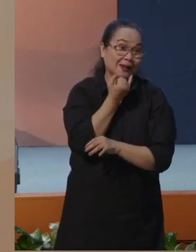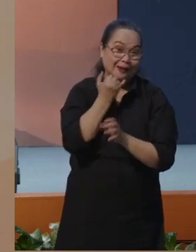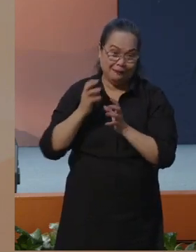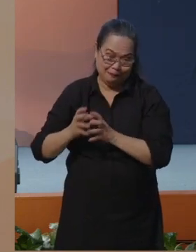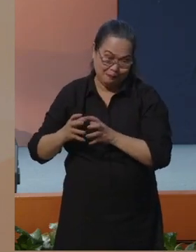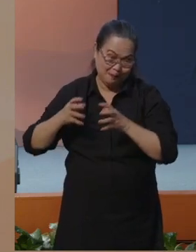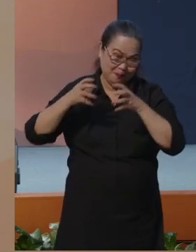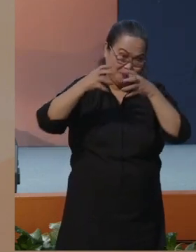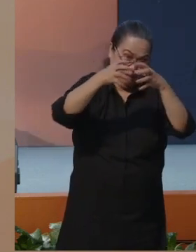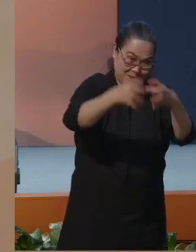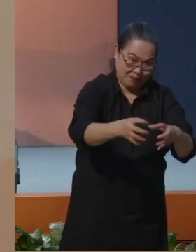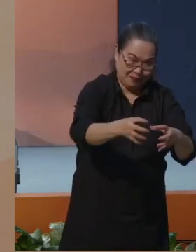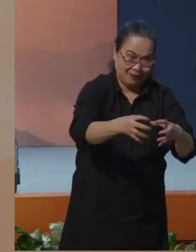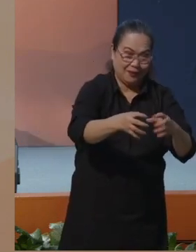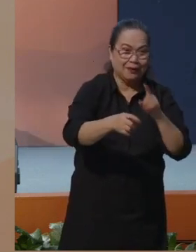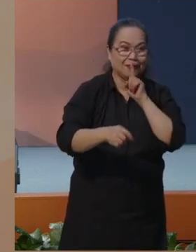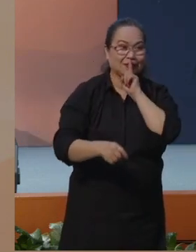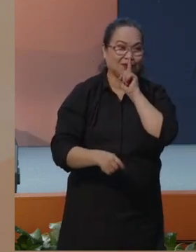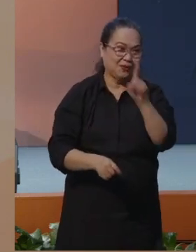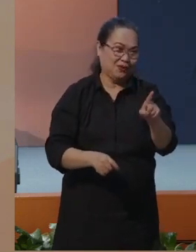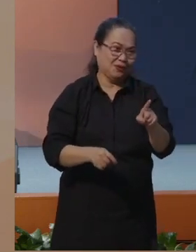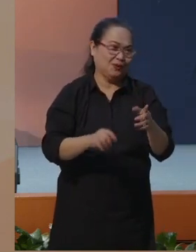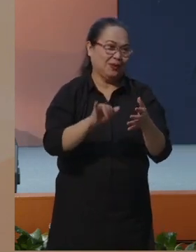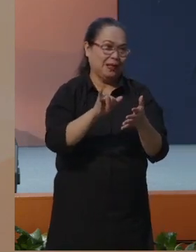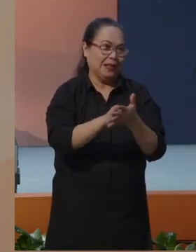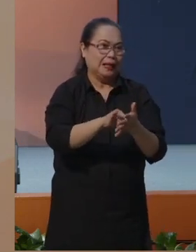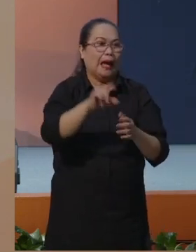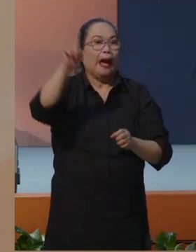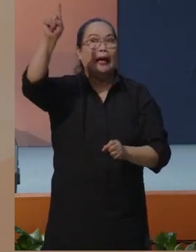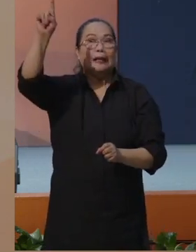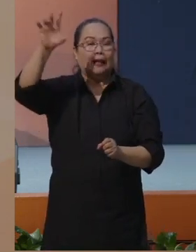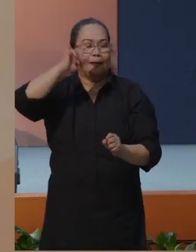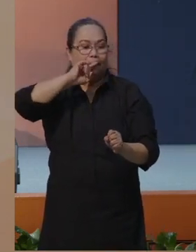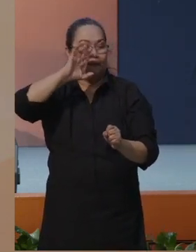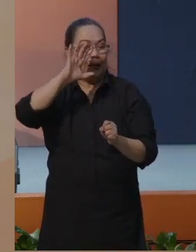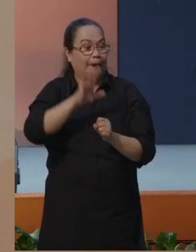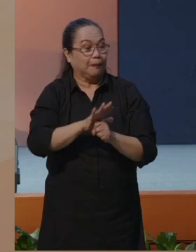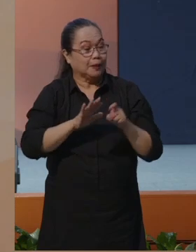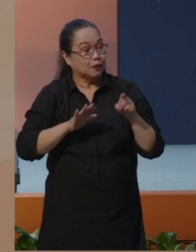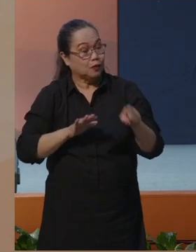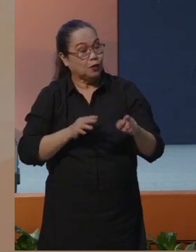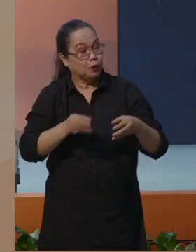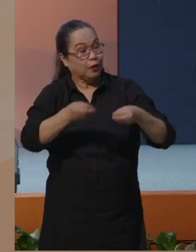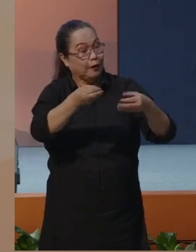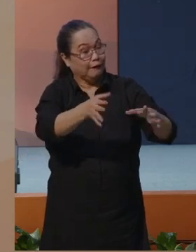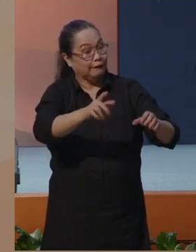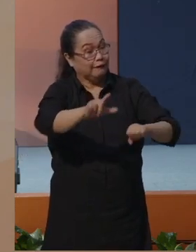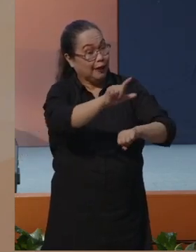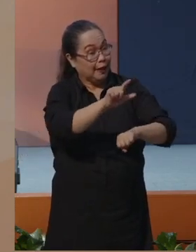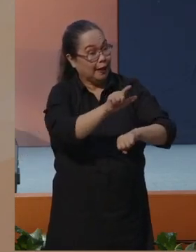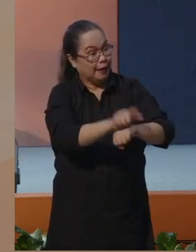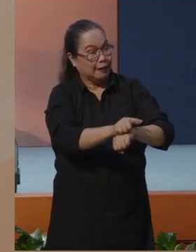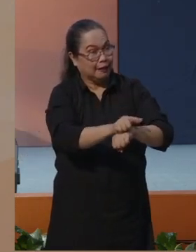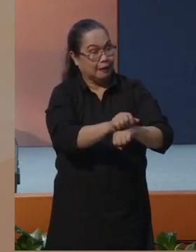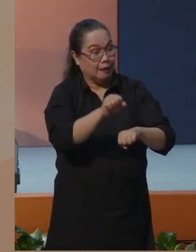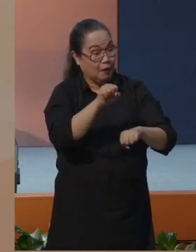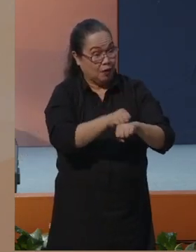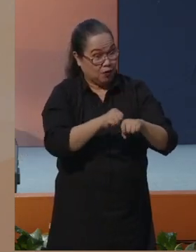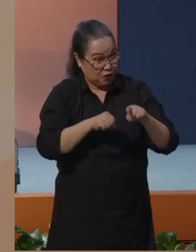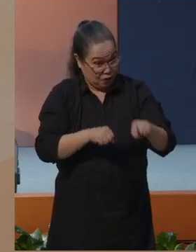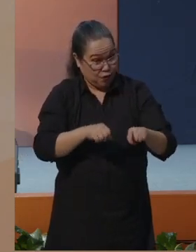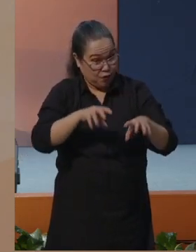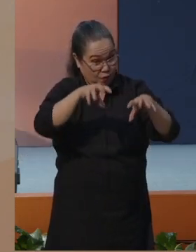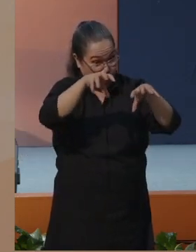lupa na ito. Tunay nga na ito ay pangako niyang lupa para sa kanila. Ngunit tunay din na kaya sila